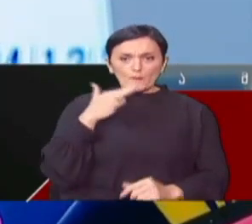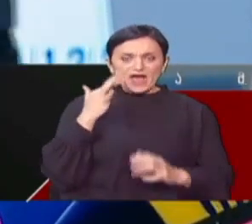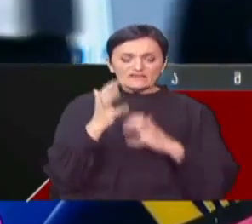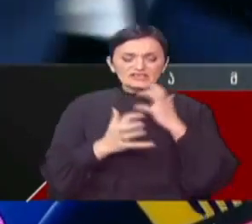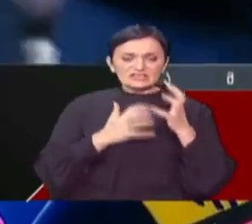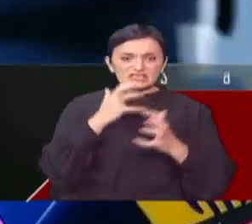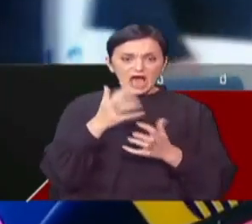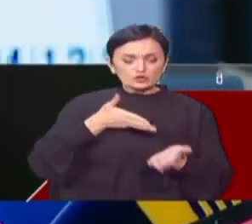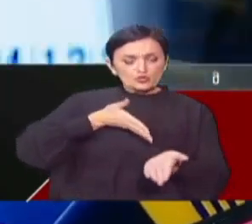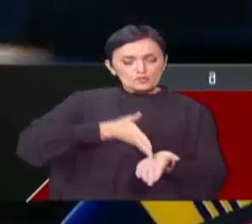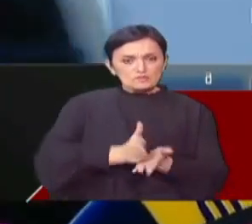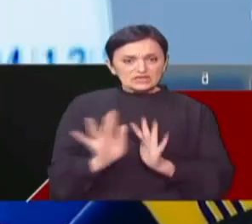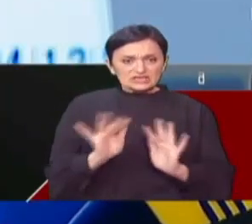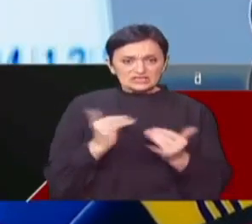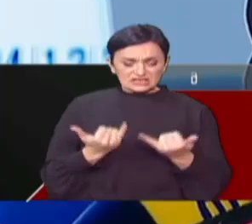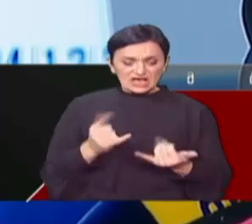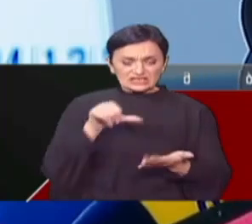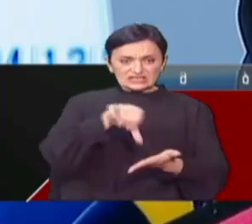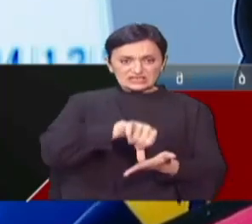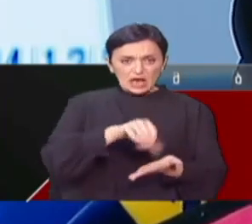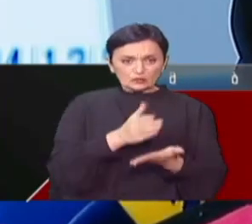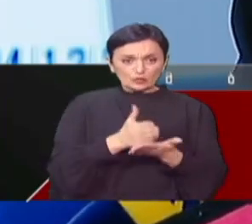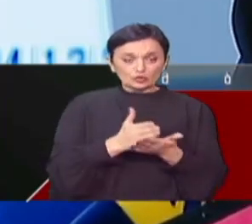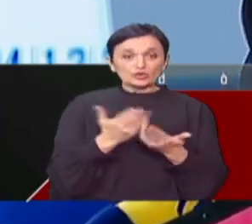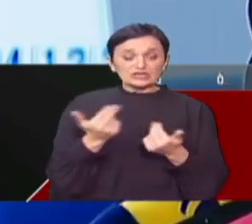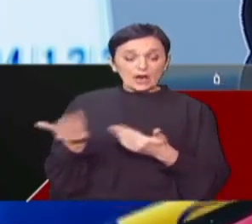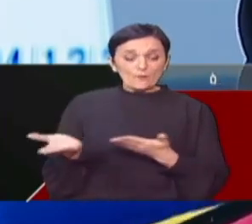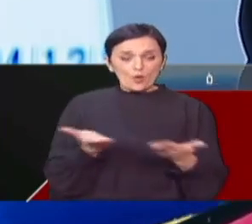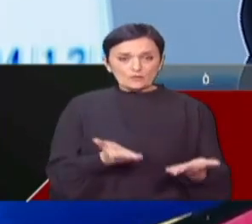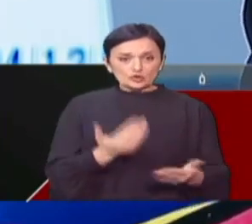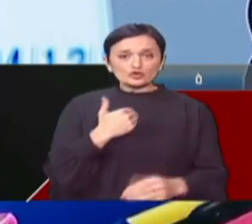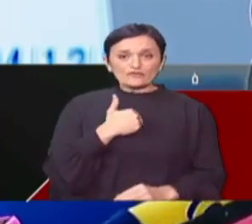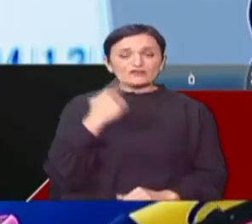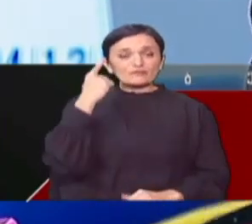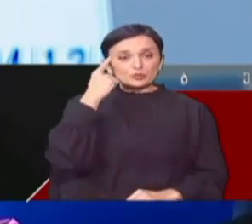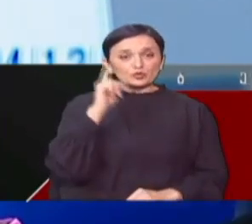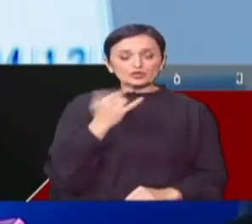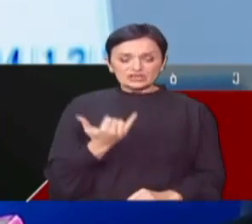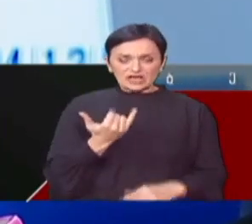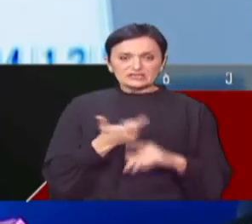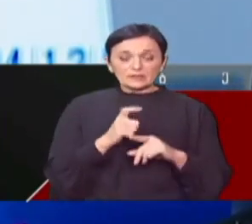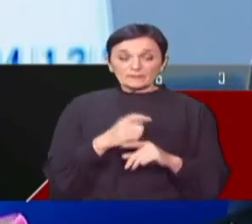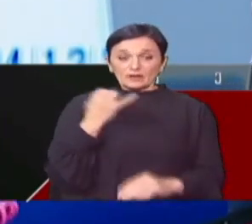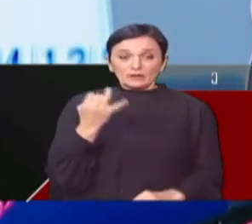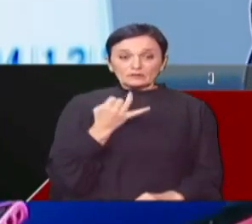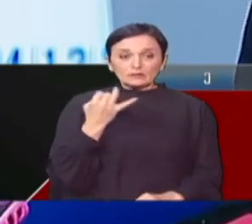საერთაშორისო მისიები არიან დღეს წარმოდგენილი და მობრძანებულები და ჩვენ ფიქრობთ, რომ დღეს ძალიან